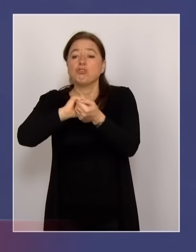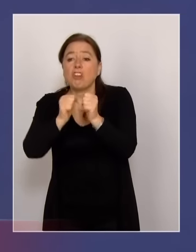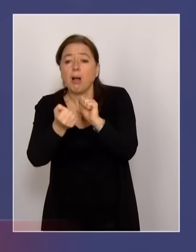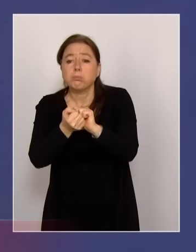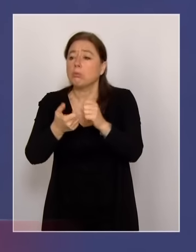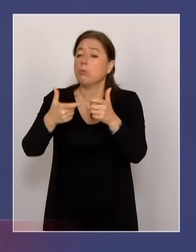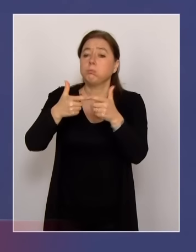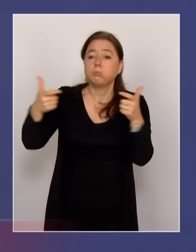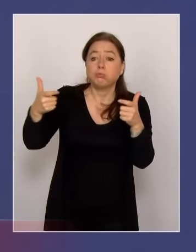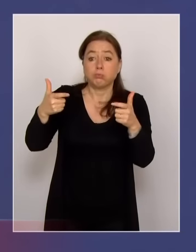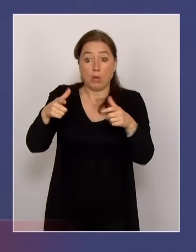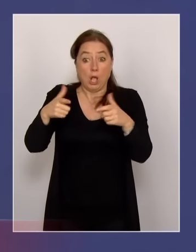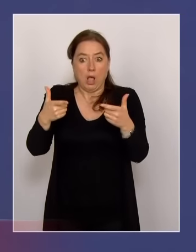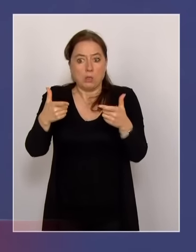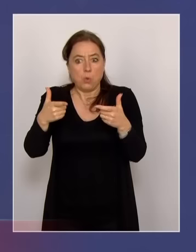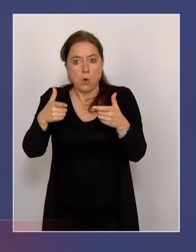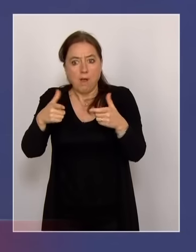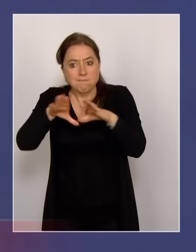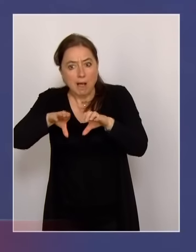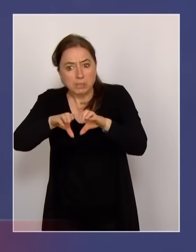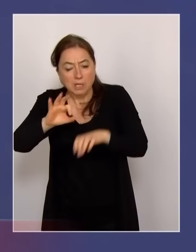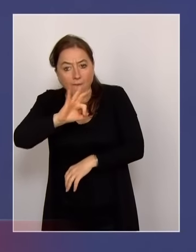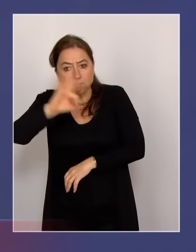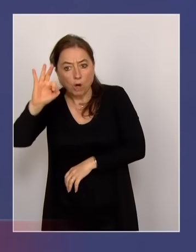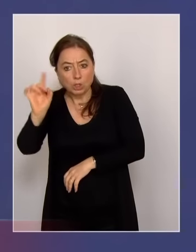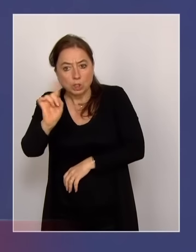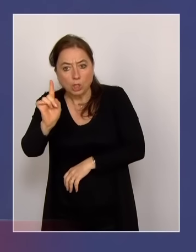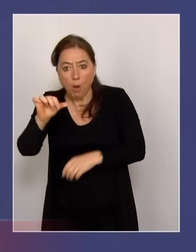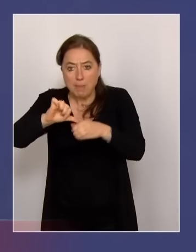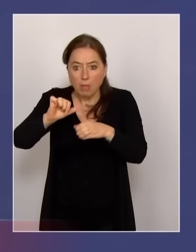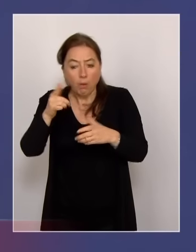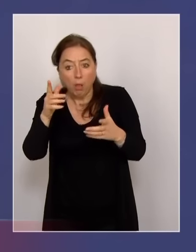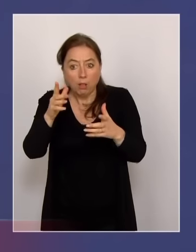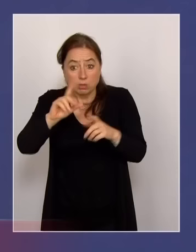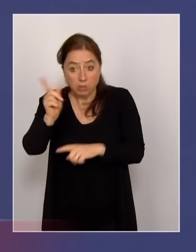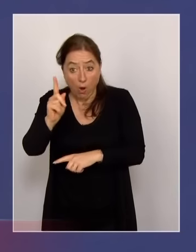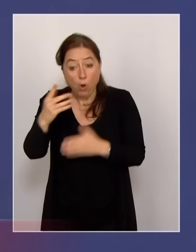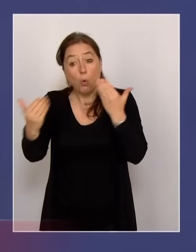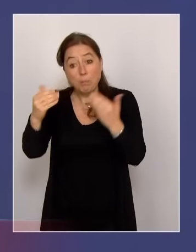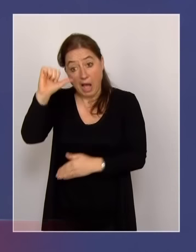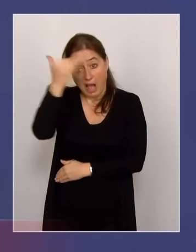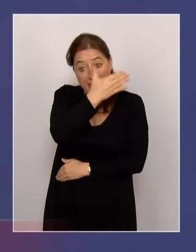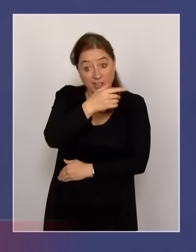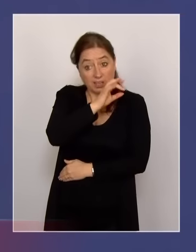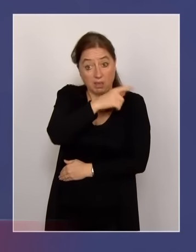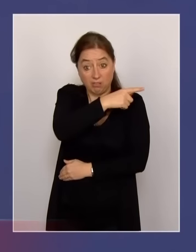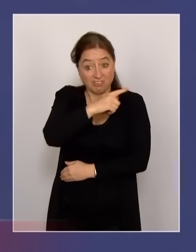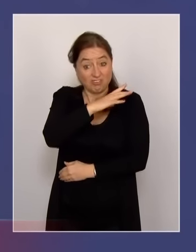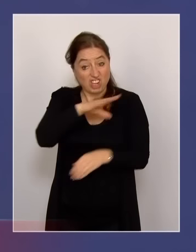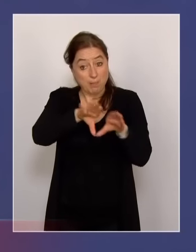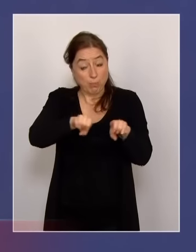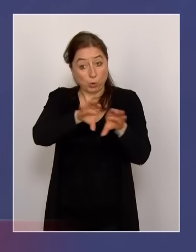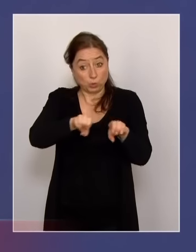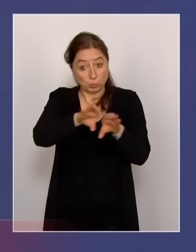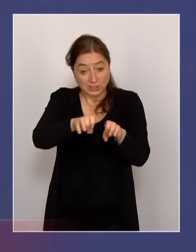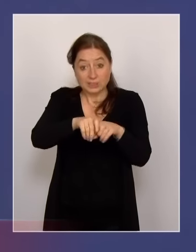sur notre sol, nous sommes dépendants, contrairement aux Etats-Unis d'Amérique ou beaucoup d'autres. Pour les matériaux critiques, nous en avons besoin et